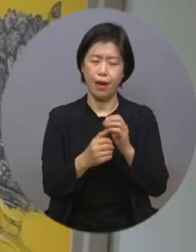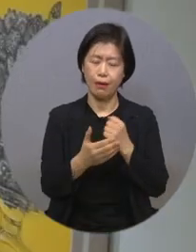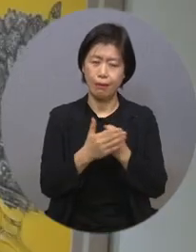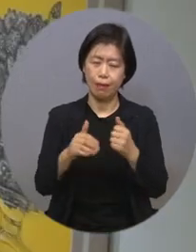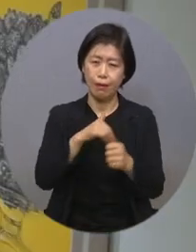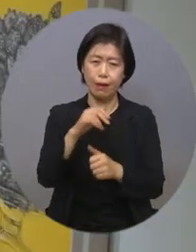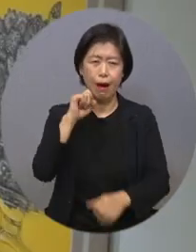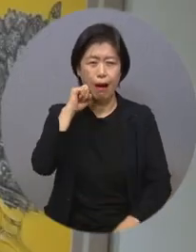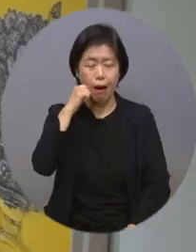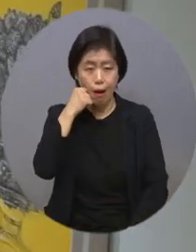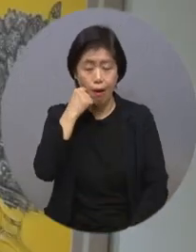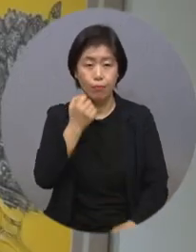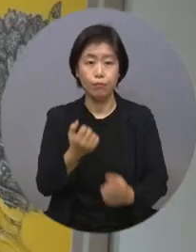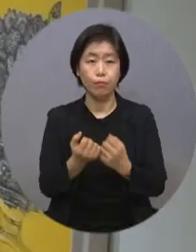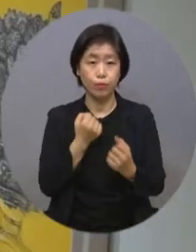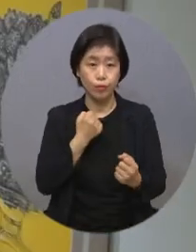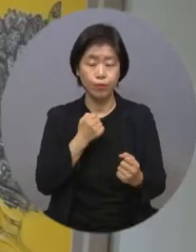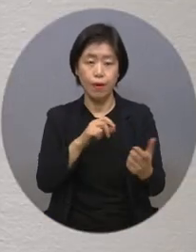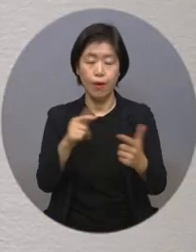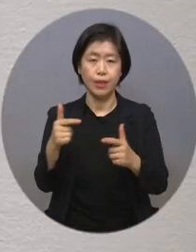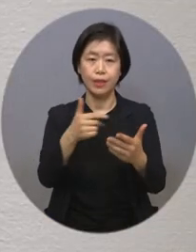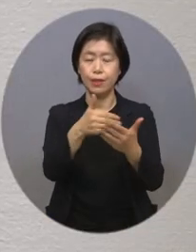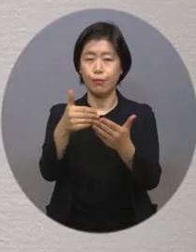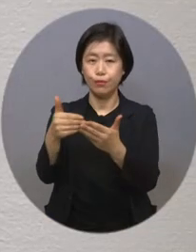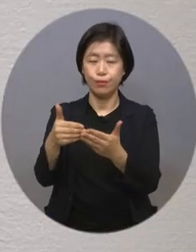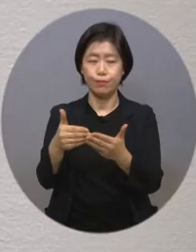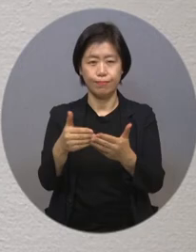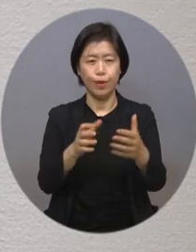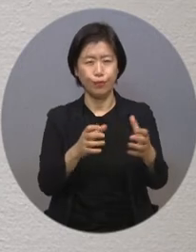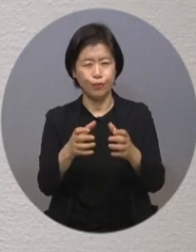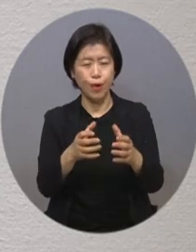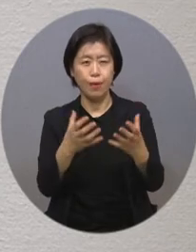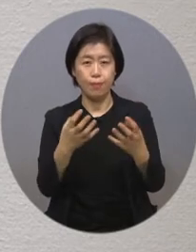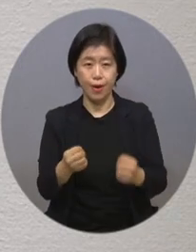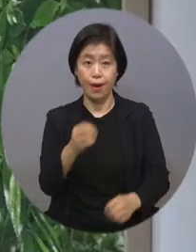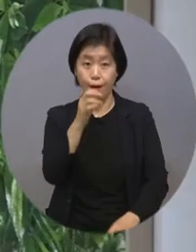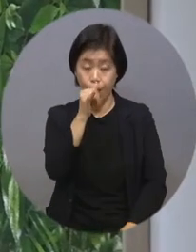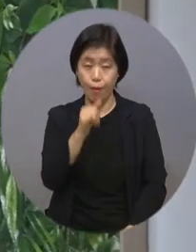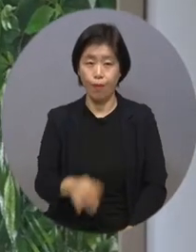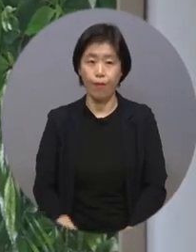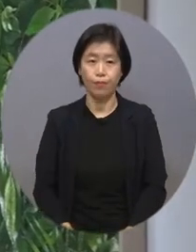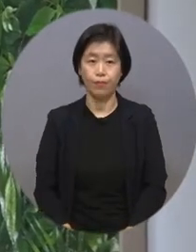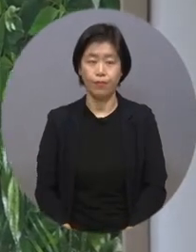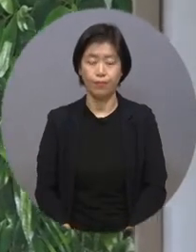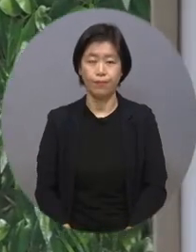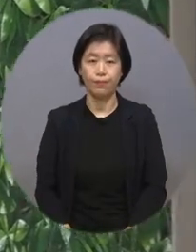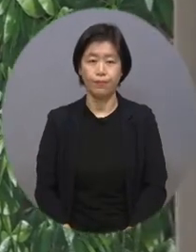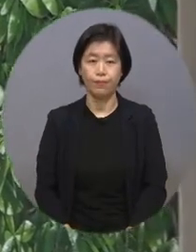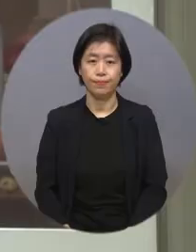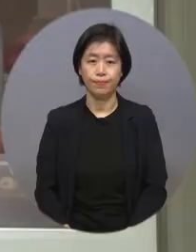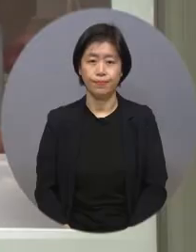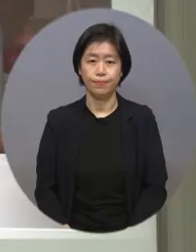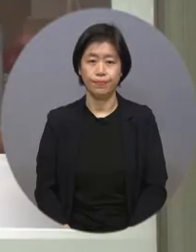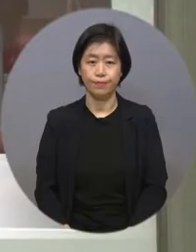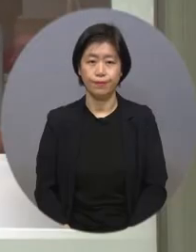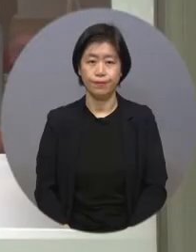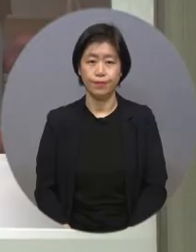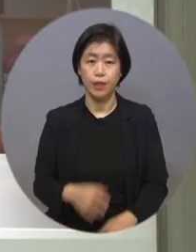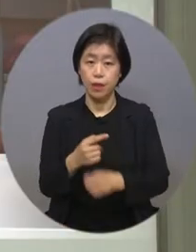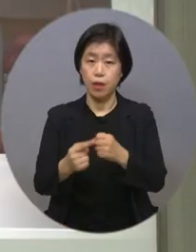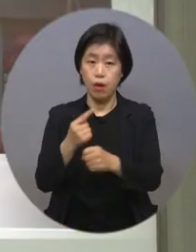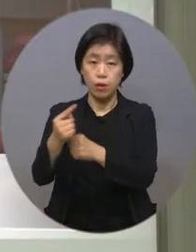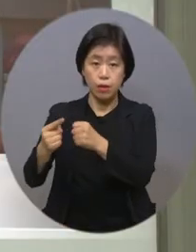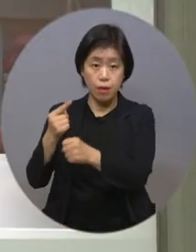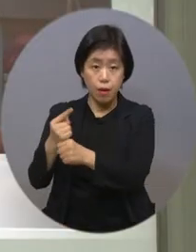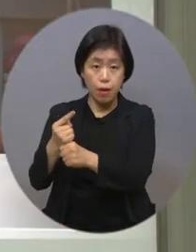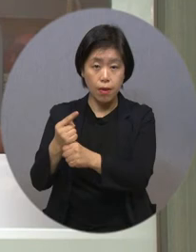속에서 탄생한 다양한 작품들에서 작가들의 살아있는 강인한 정신을 느낄 수 있습니다. 매년